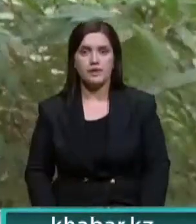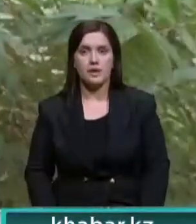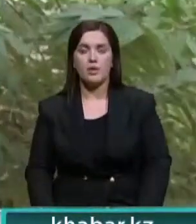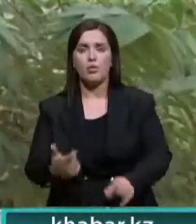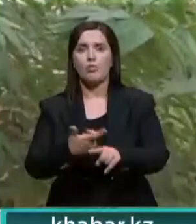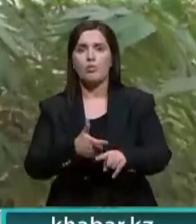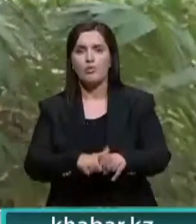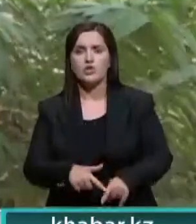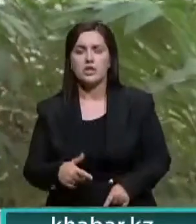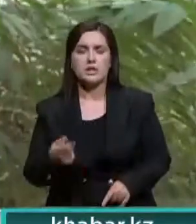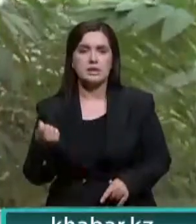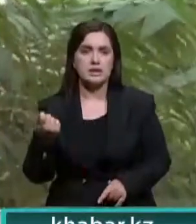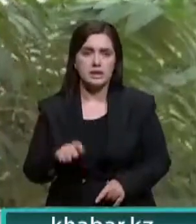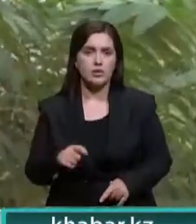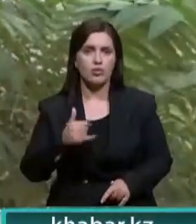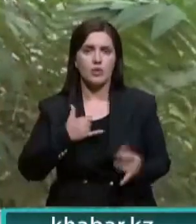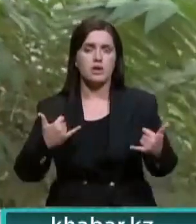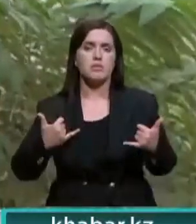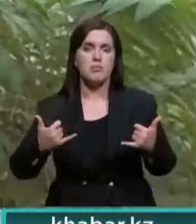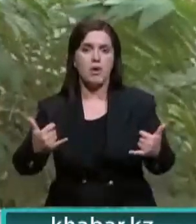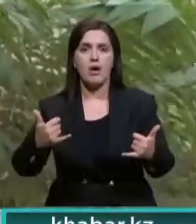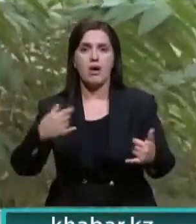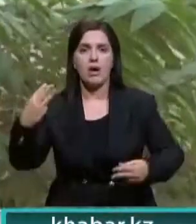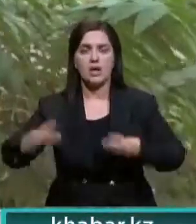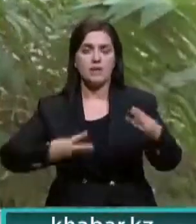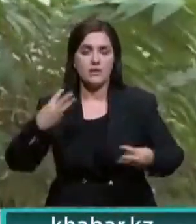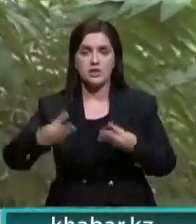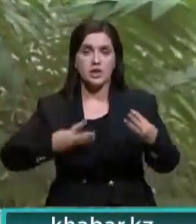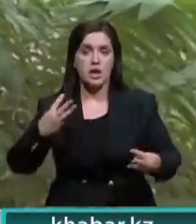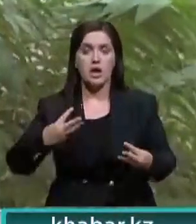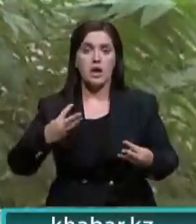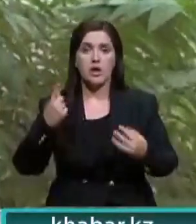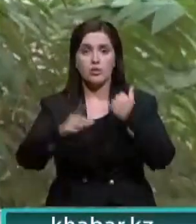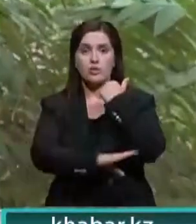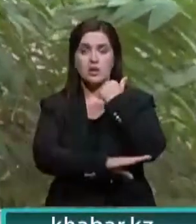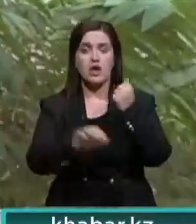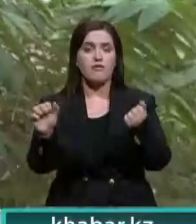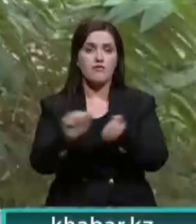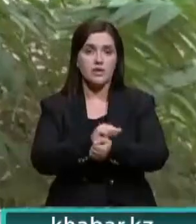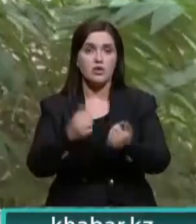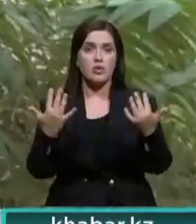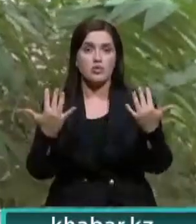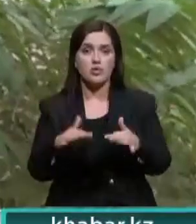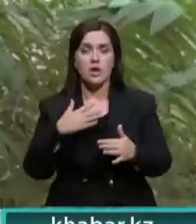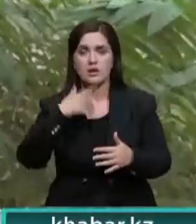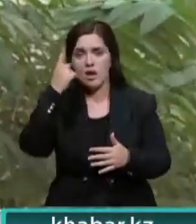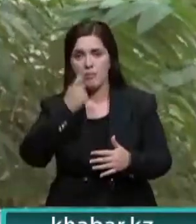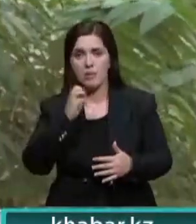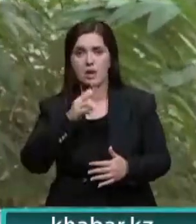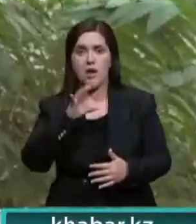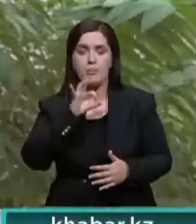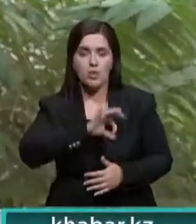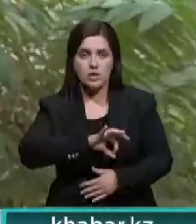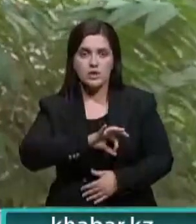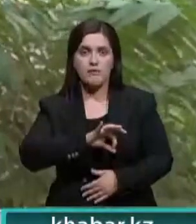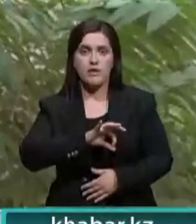Очень редко у нас во дворе проезжают поливочные машины. Одно дерево за это лето уже высохло. Нам объяснили, как пользоваться этой